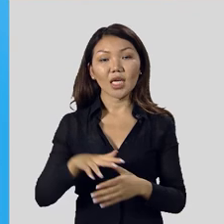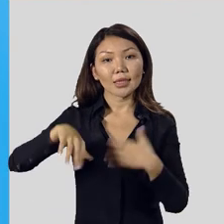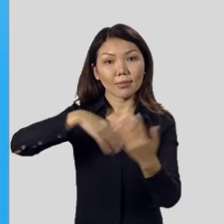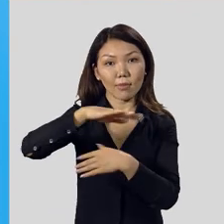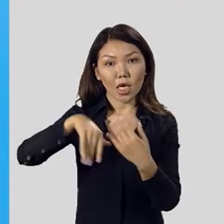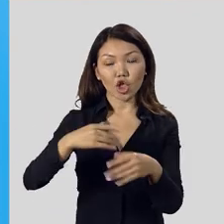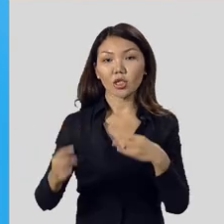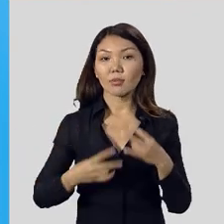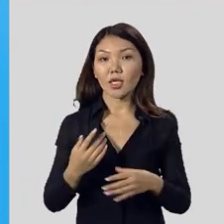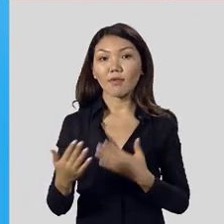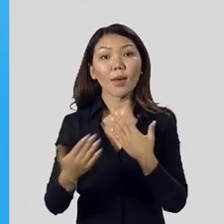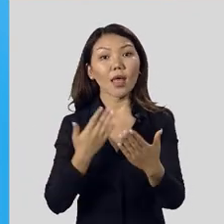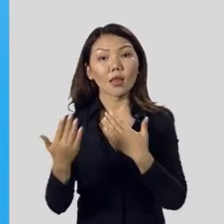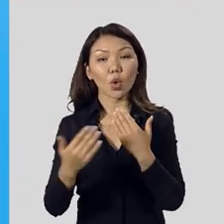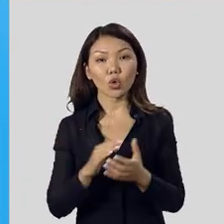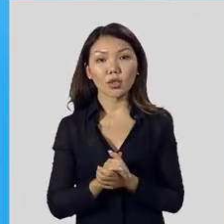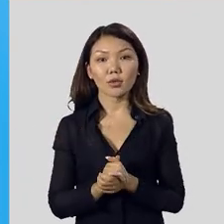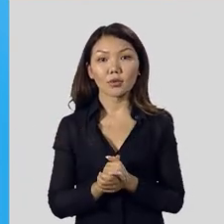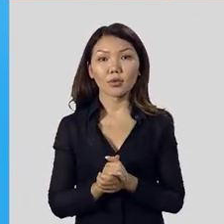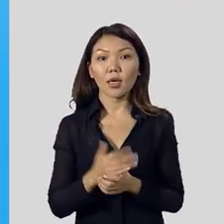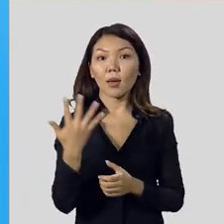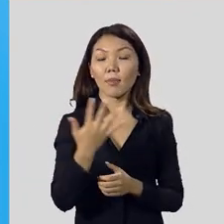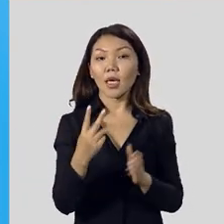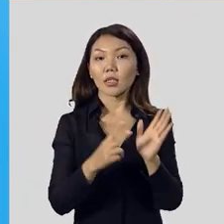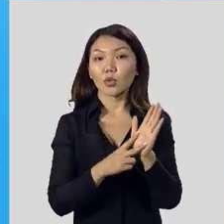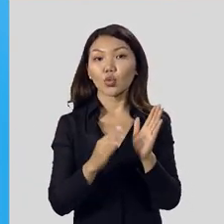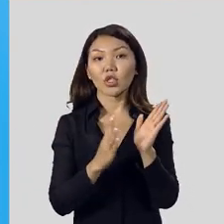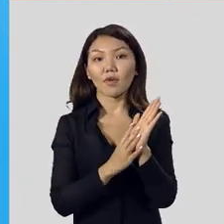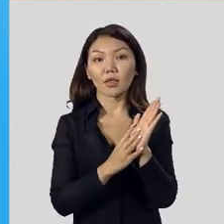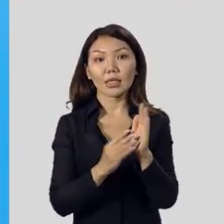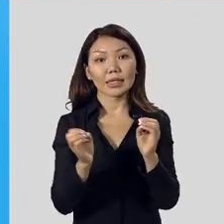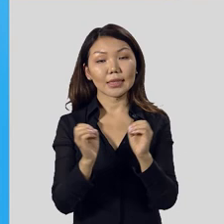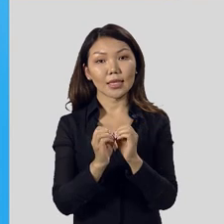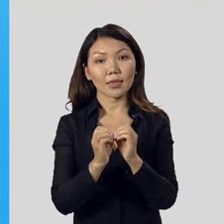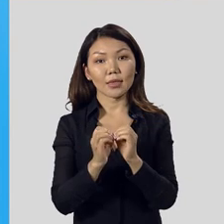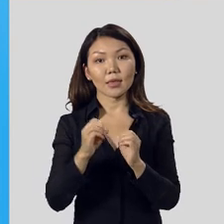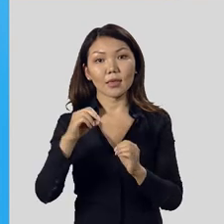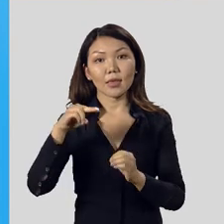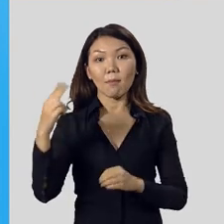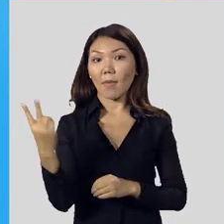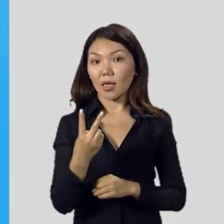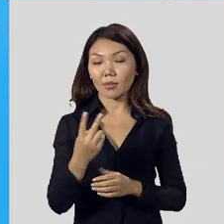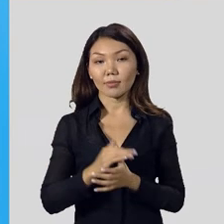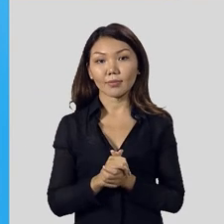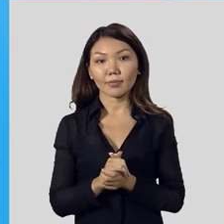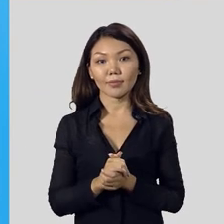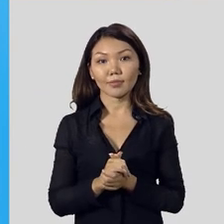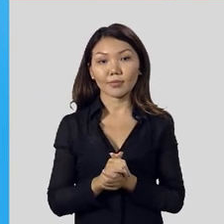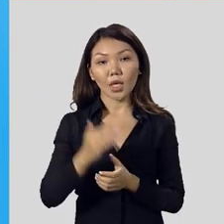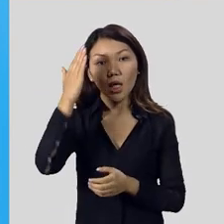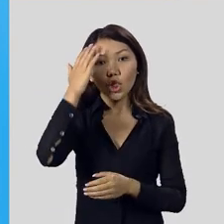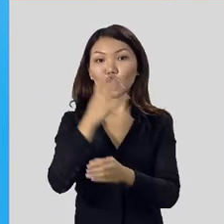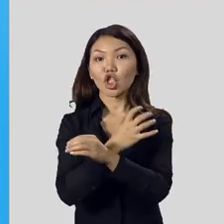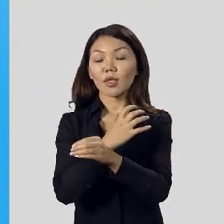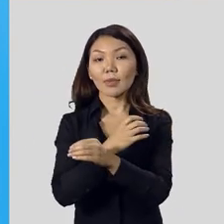смешанным нервам относят пятую, седьмую, девятую и десятую пару. Черепные